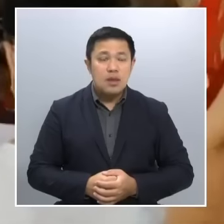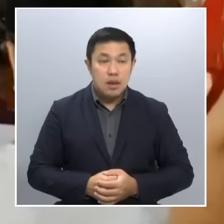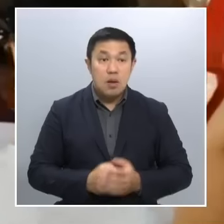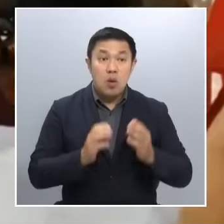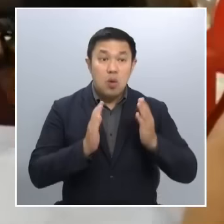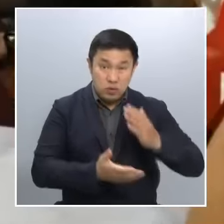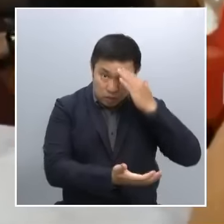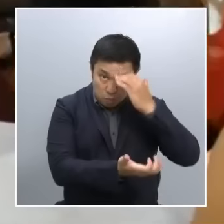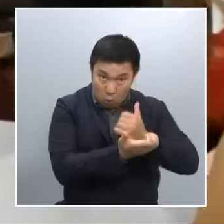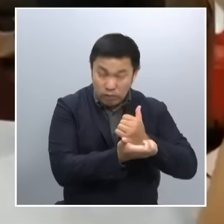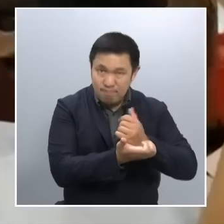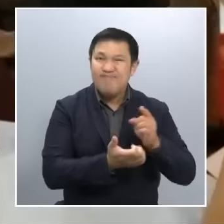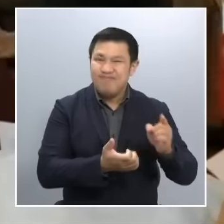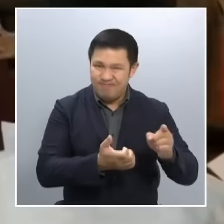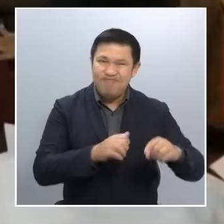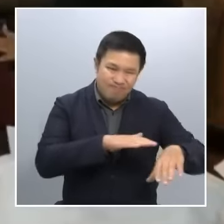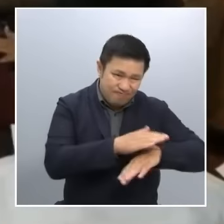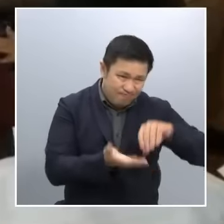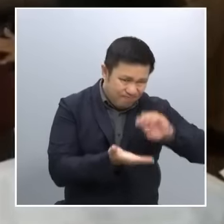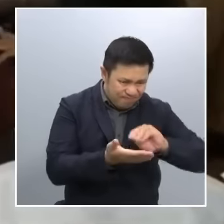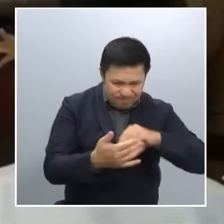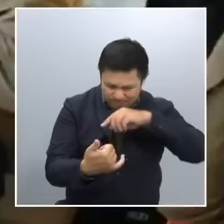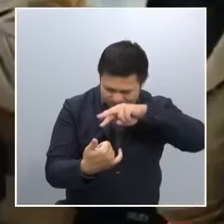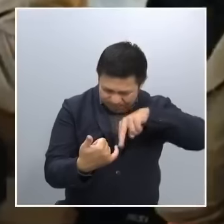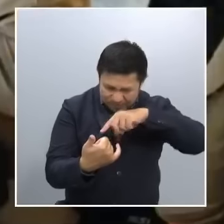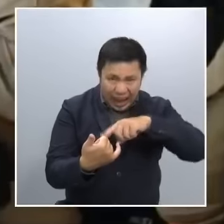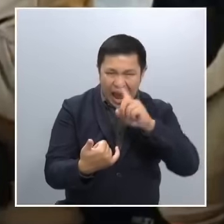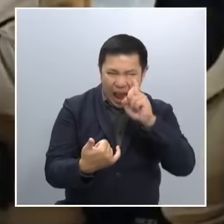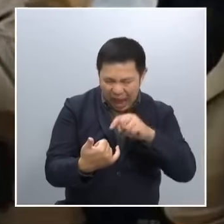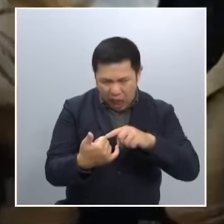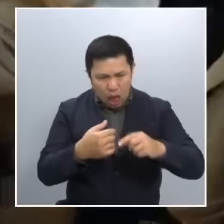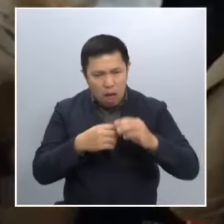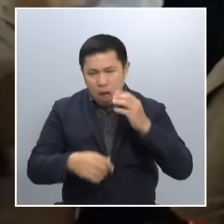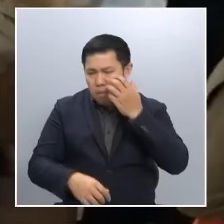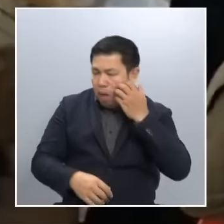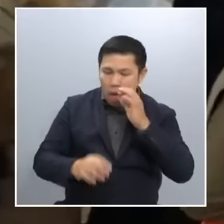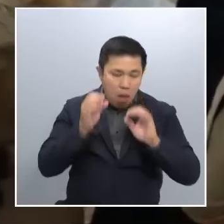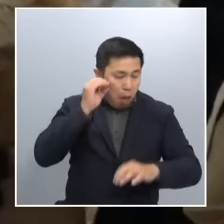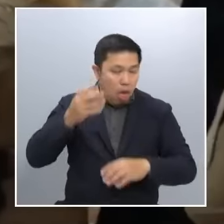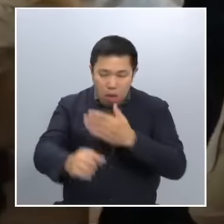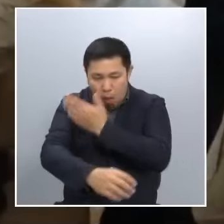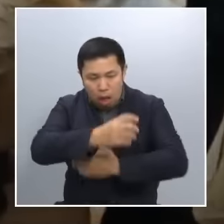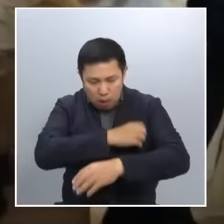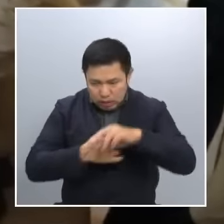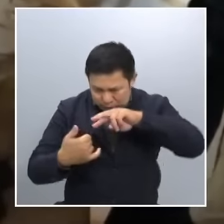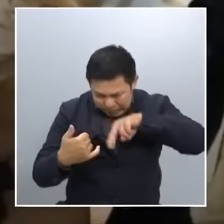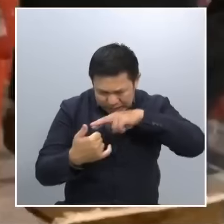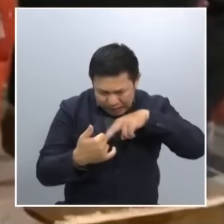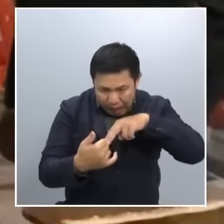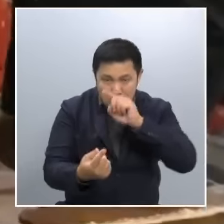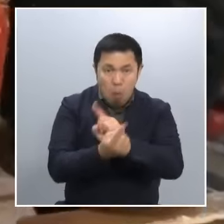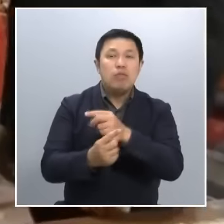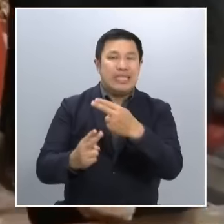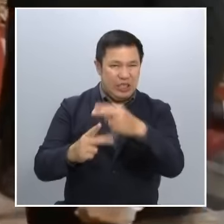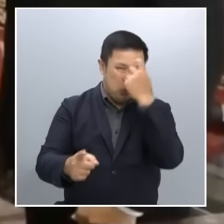านก็ร่วมกันเร่งพิสูจน์อัตลักษณ์ของผู้เสียชีวิตจากเหตุนี้เบื้องต้นตรวจสอบระบุตัวตนออกมาแล้ว15คนและส่ง